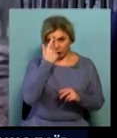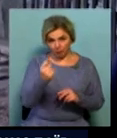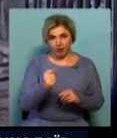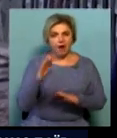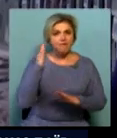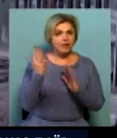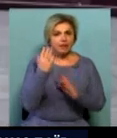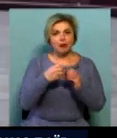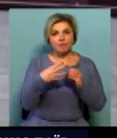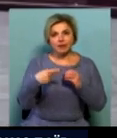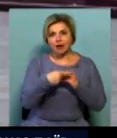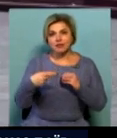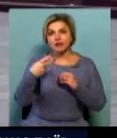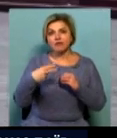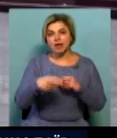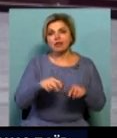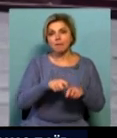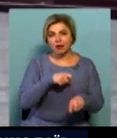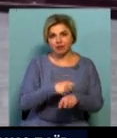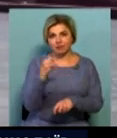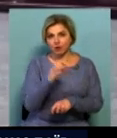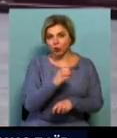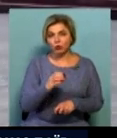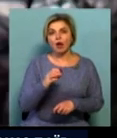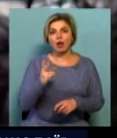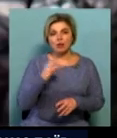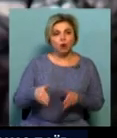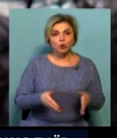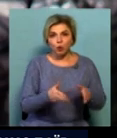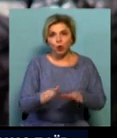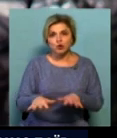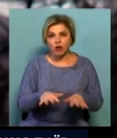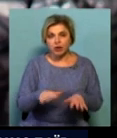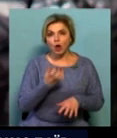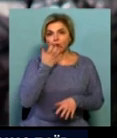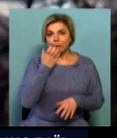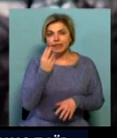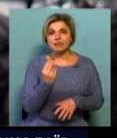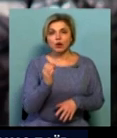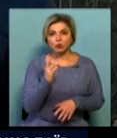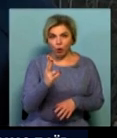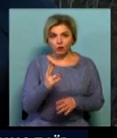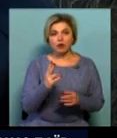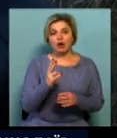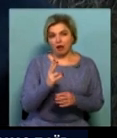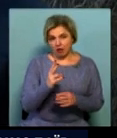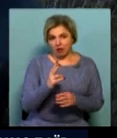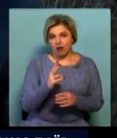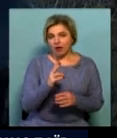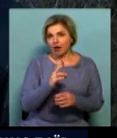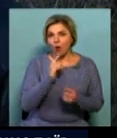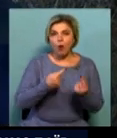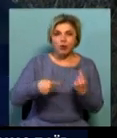вітру 15-20 метрів на секунду. На дорогах – ожеледиця. Проте південний циклон Миколаївську область омине. Він зараз